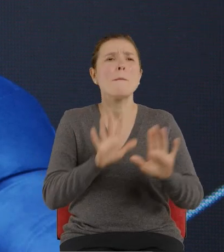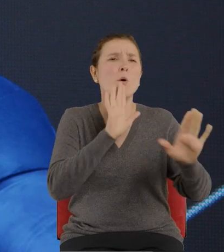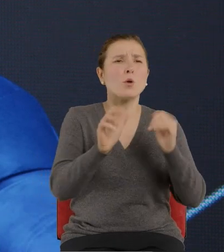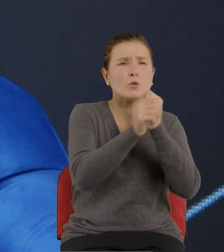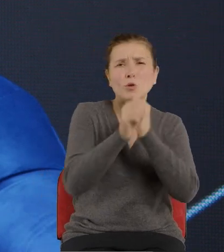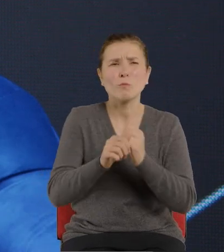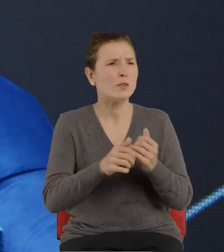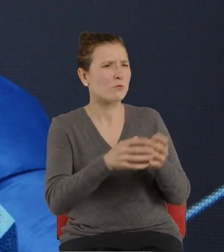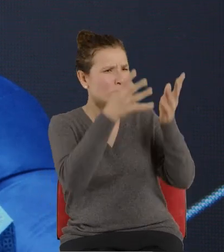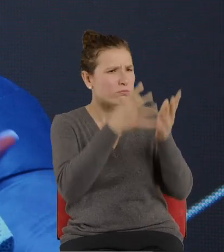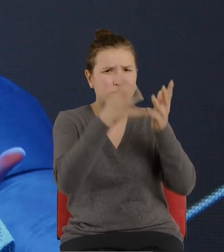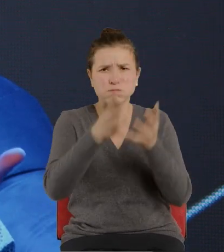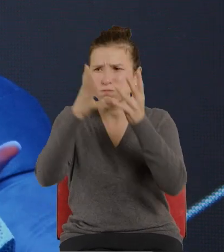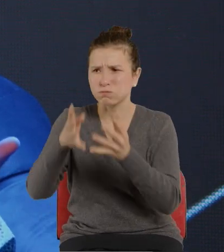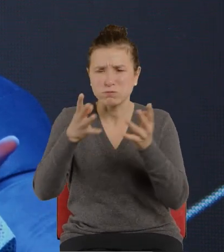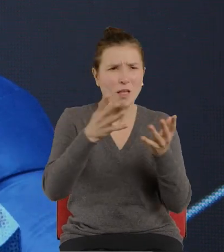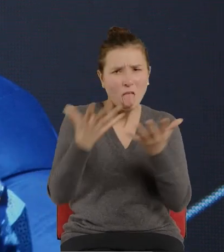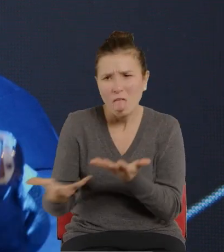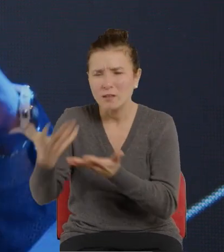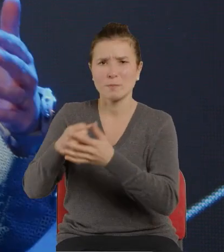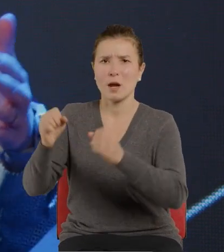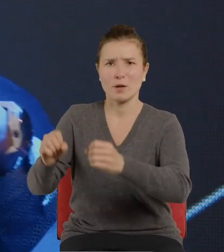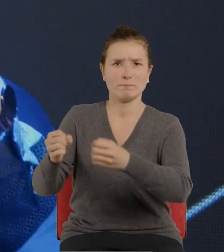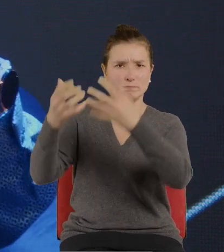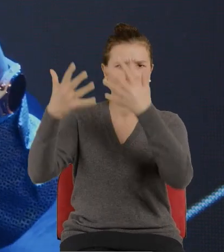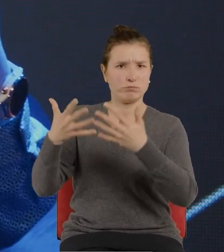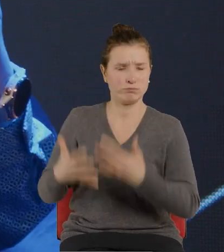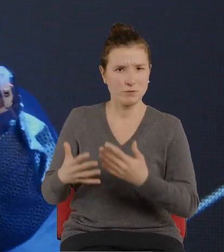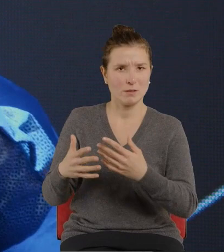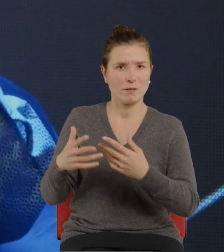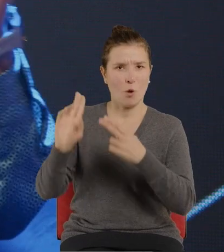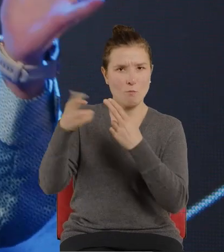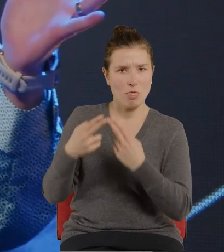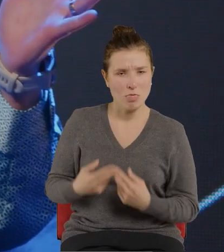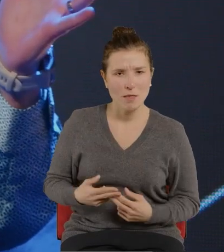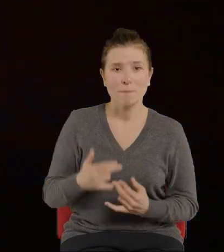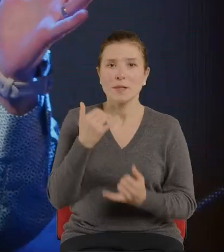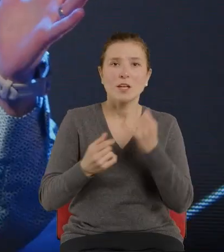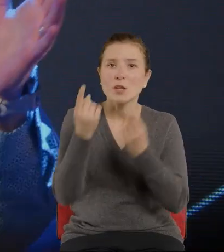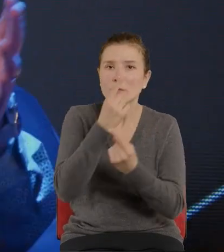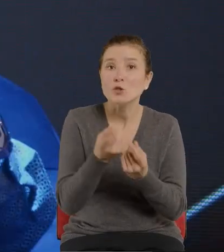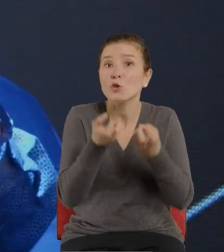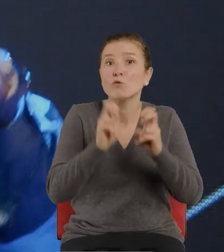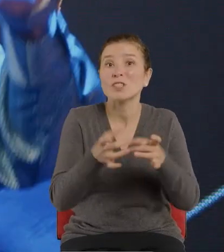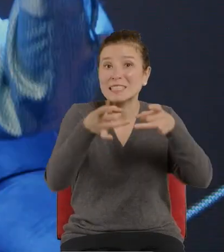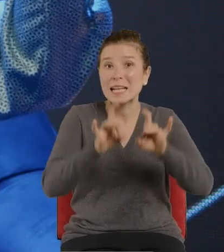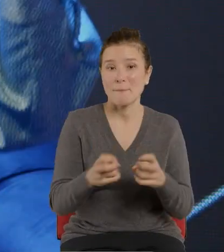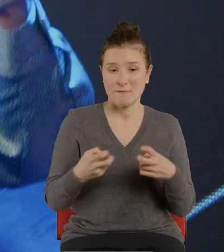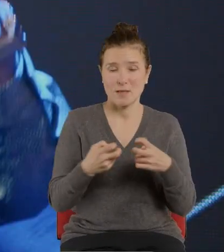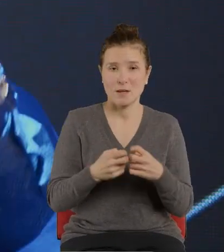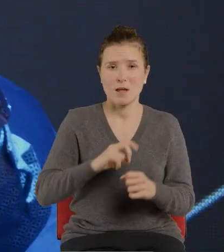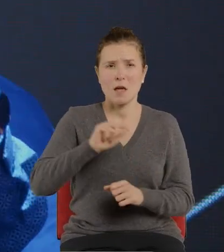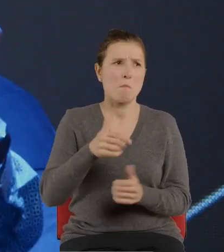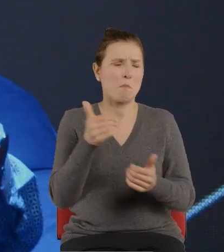dużo. Więc to raczej chodzi o to, że załóżmy, jeżeli mówimy o założeniu sklepu internetowego, to my możemy